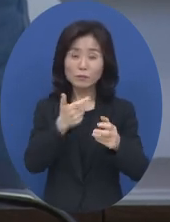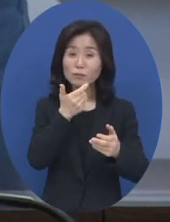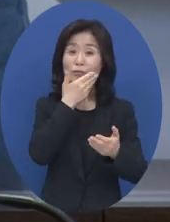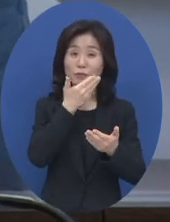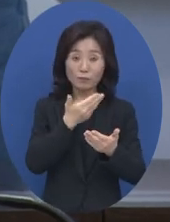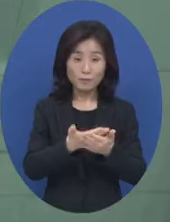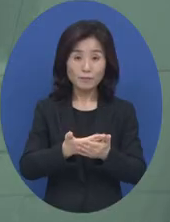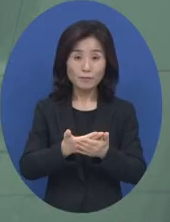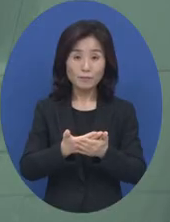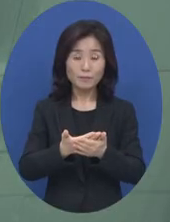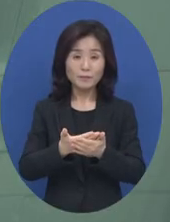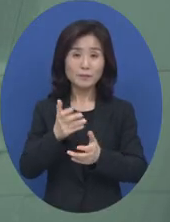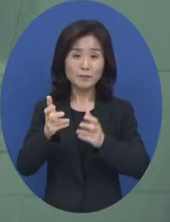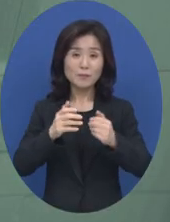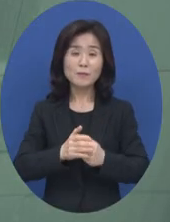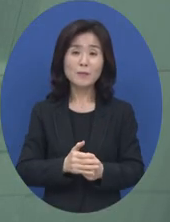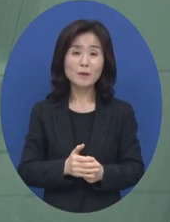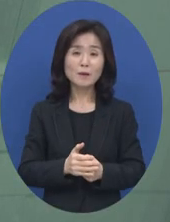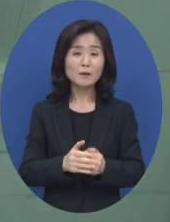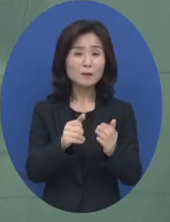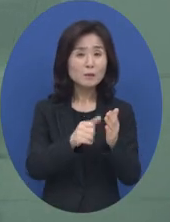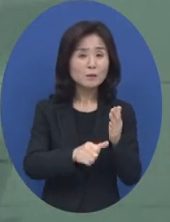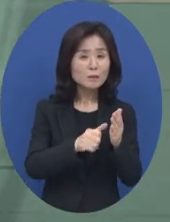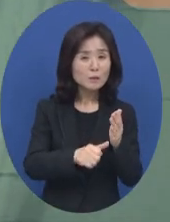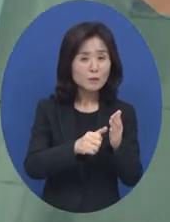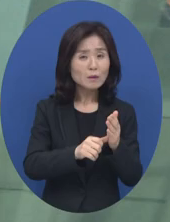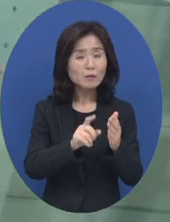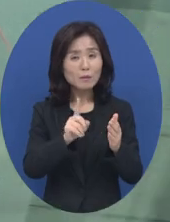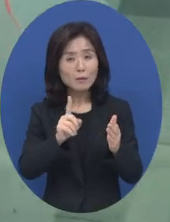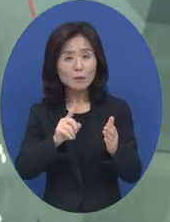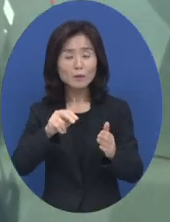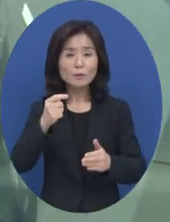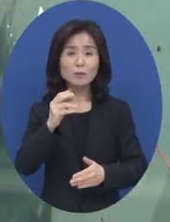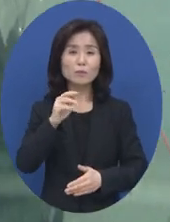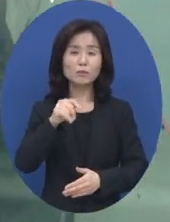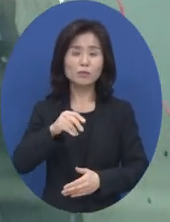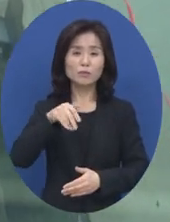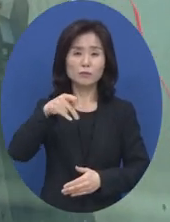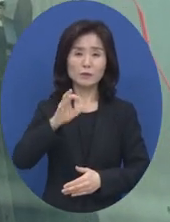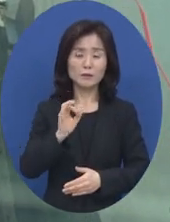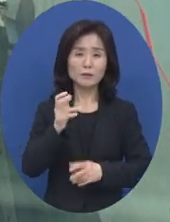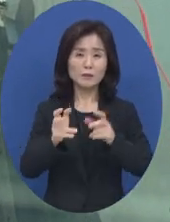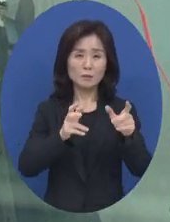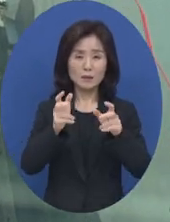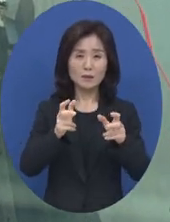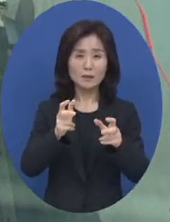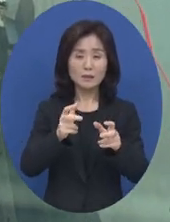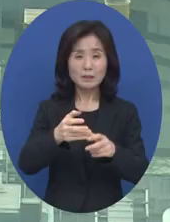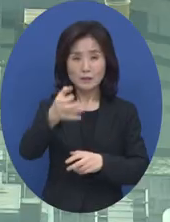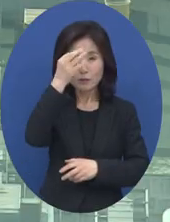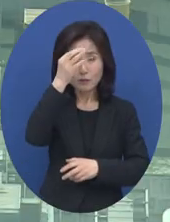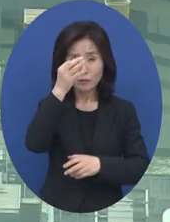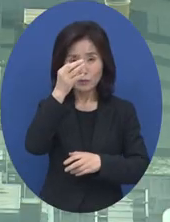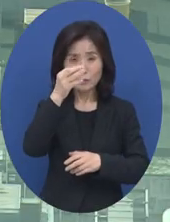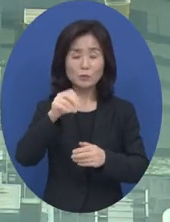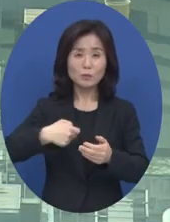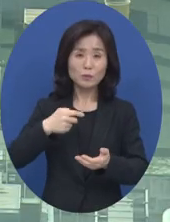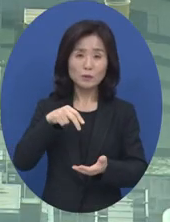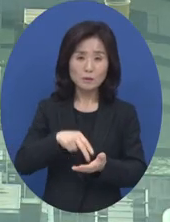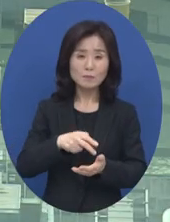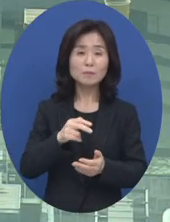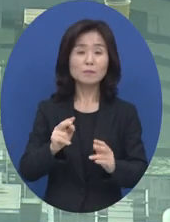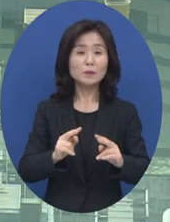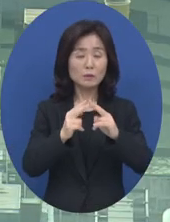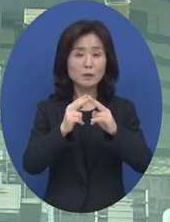봤습니다. 소재 부품 장비, 이른바 소부장 산업의 기술 독립과 반도체 산업 활성화에 대한